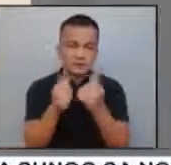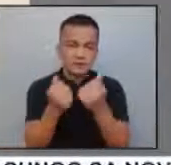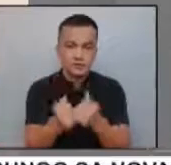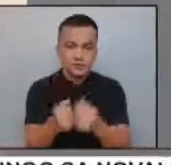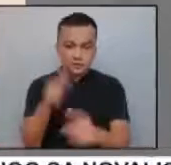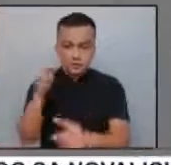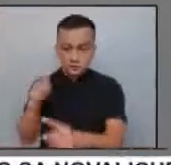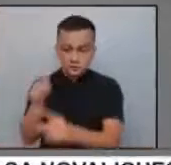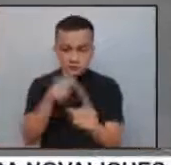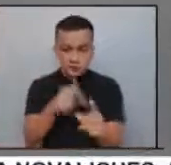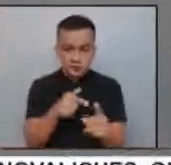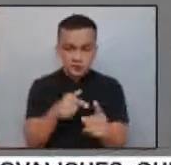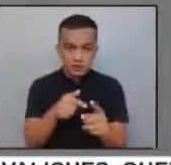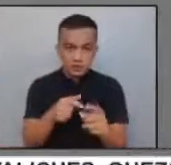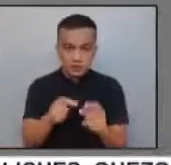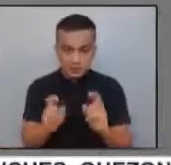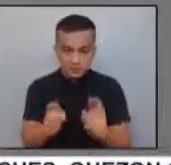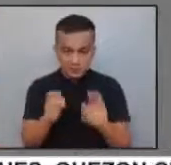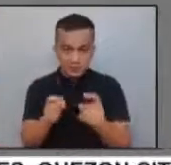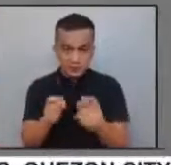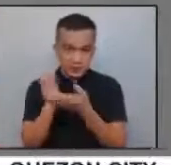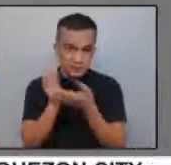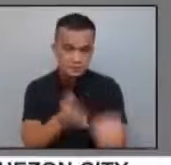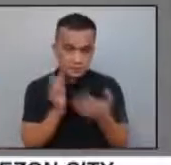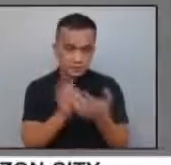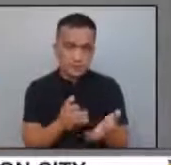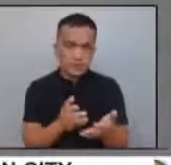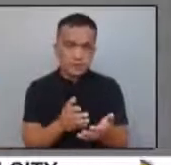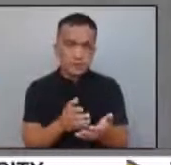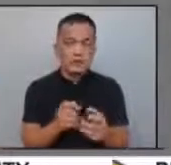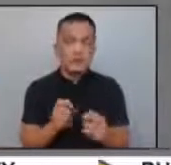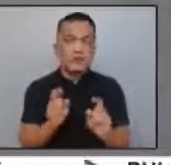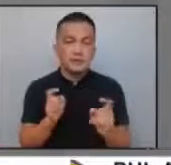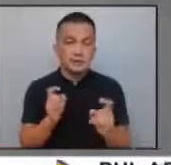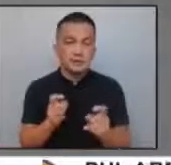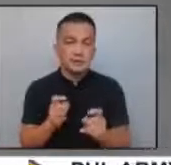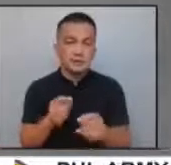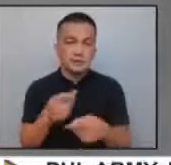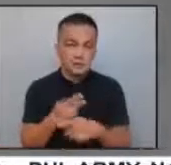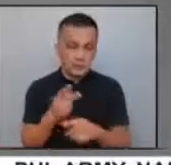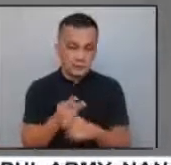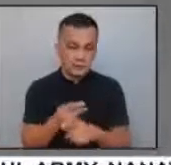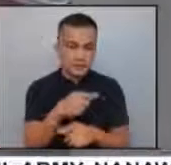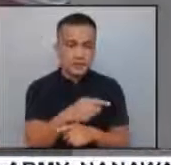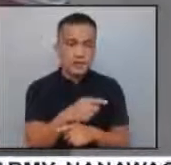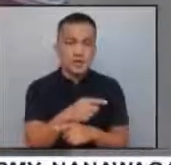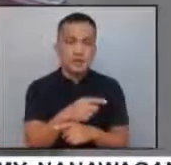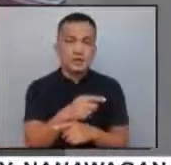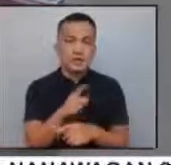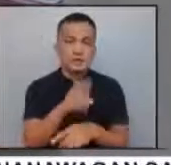mapadali para sa upland farmers ang pagdadala ng kanilang mga produkto sa kabayanan papuntang merkado.